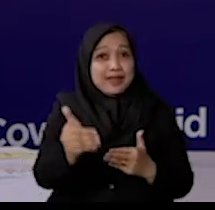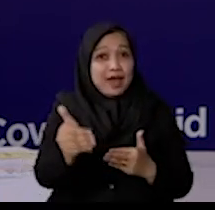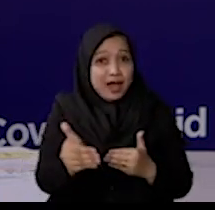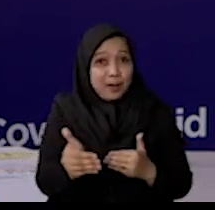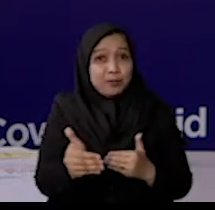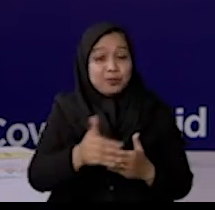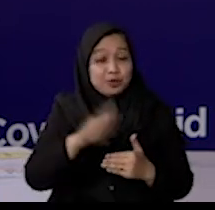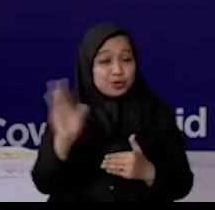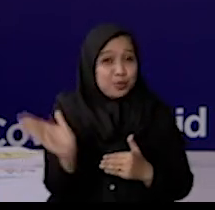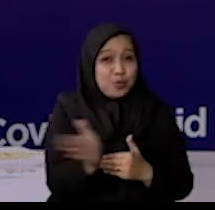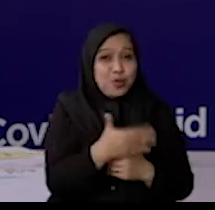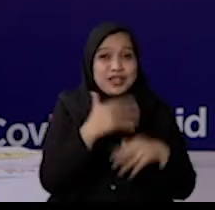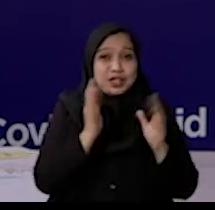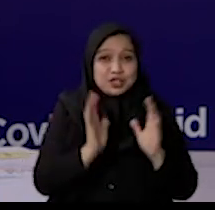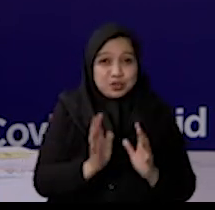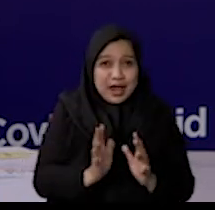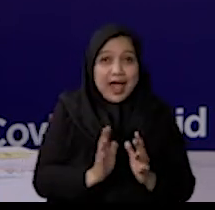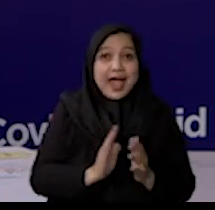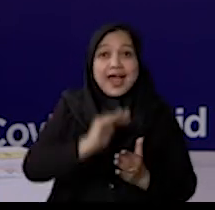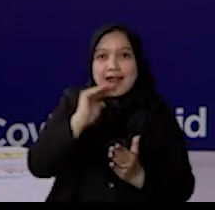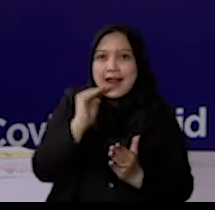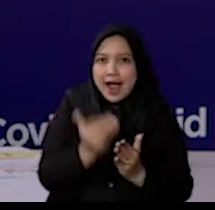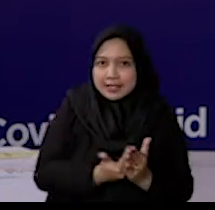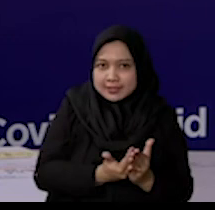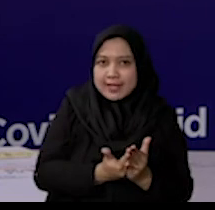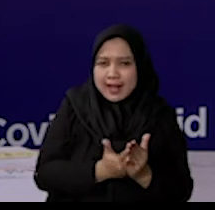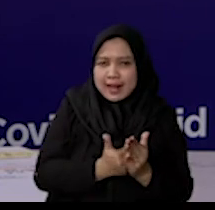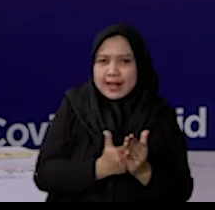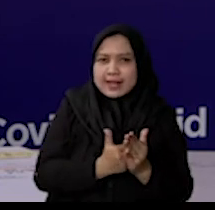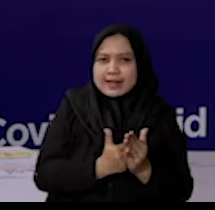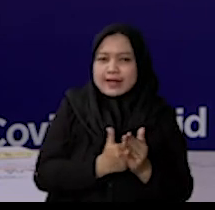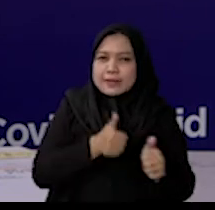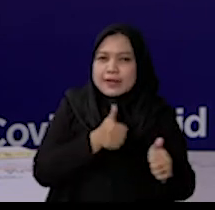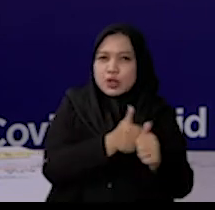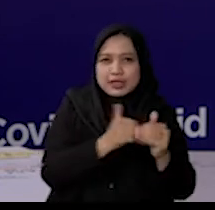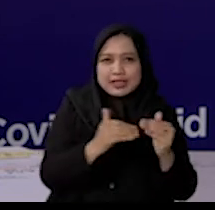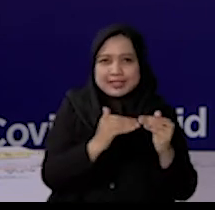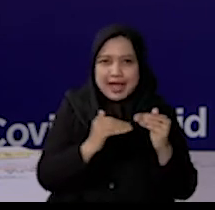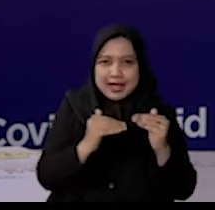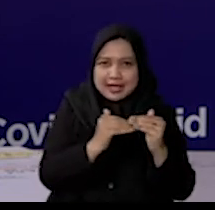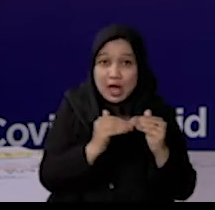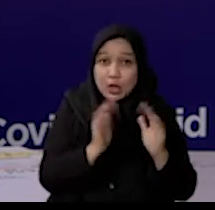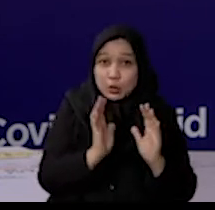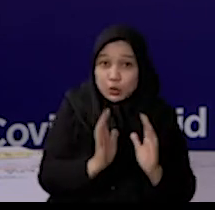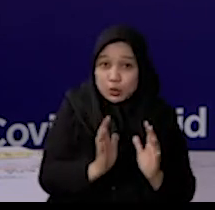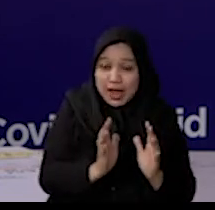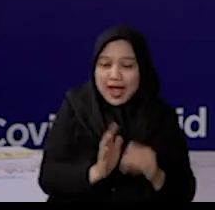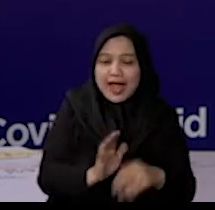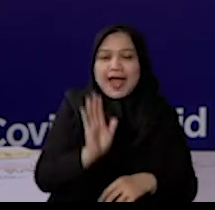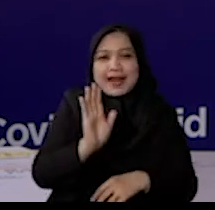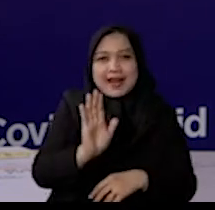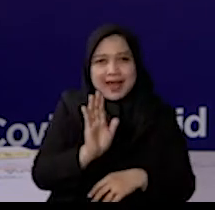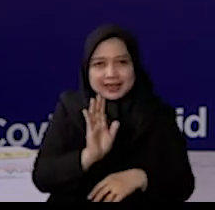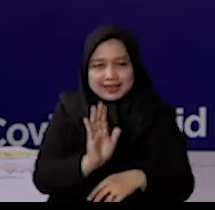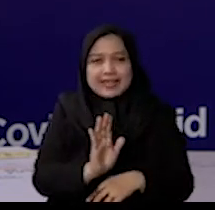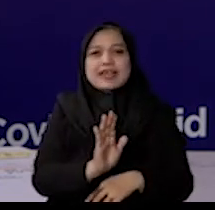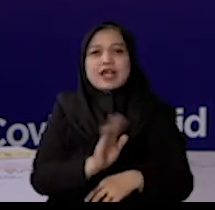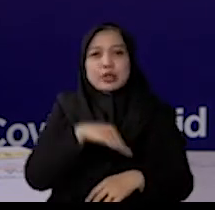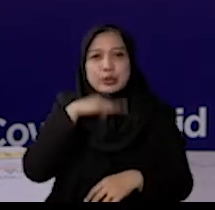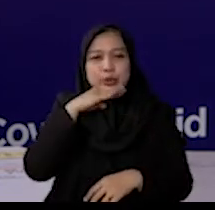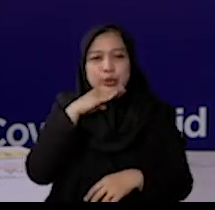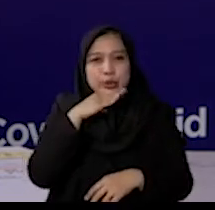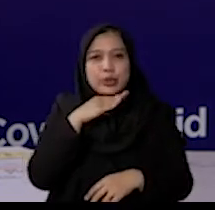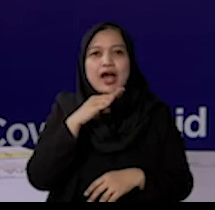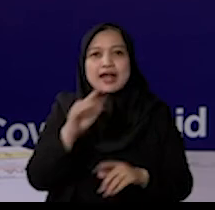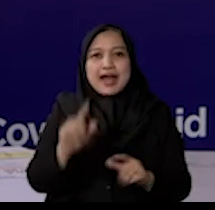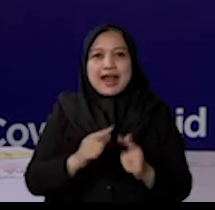dan telah memberikan hasil yang sesuai dengan standar yang telah ditentukan, maka vaksin akan memperoleh persetujuan dari